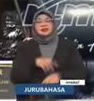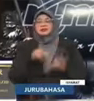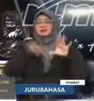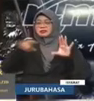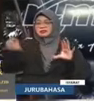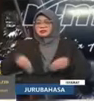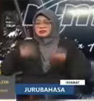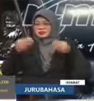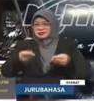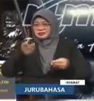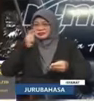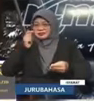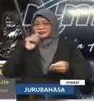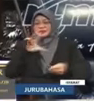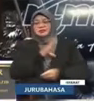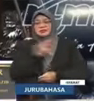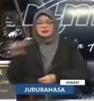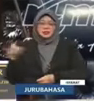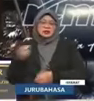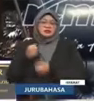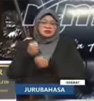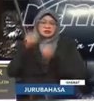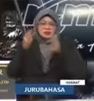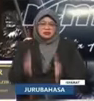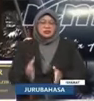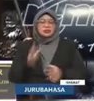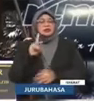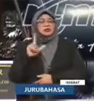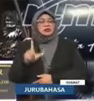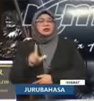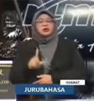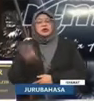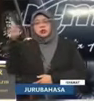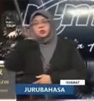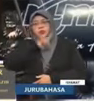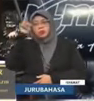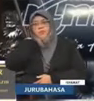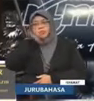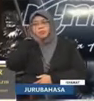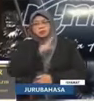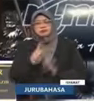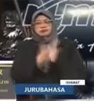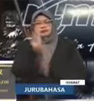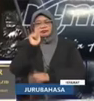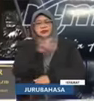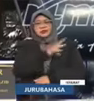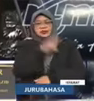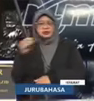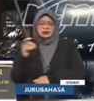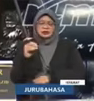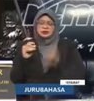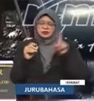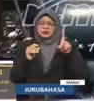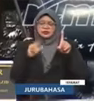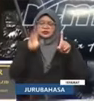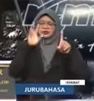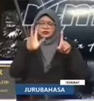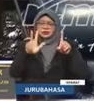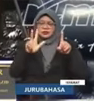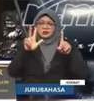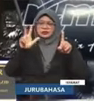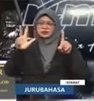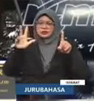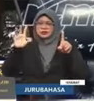statistic yang diberi kontijen kalau Lompo mencatatkan cash yang tertinggi berbanding questline sebanyak